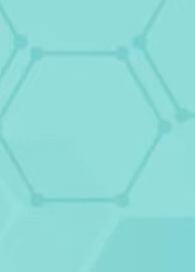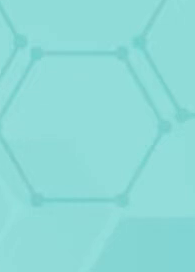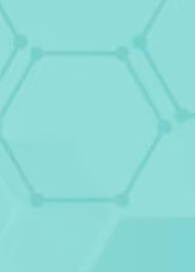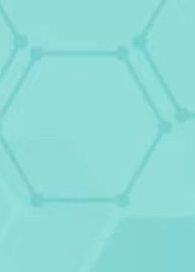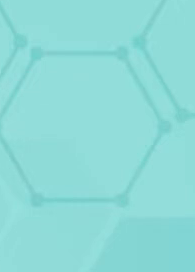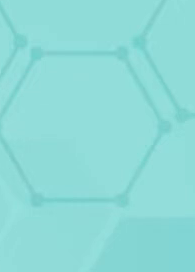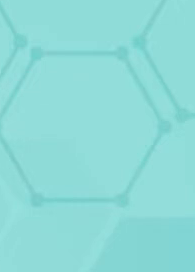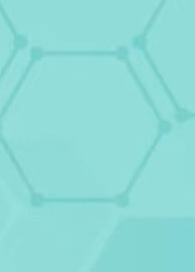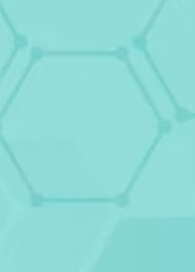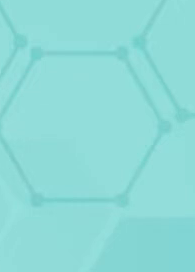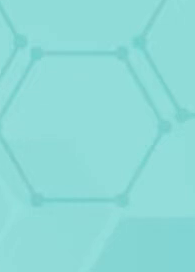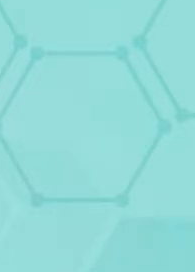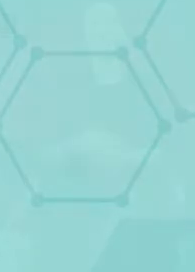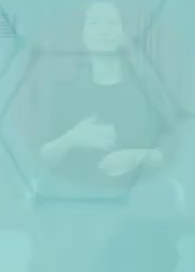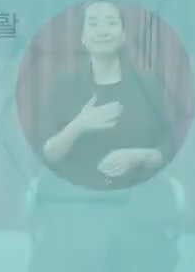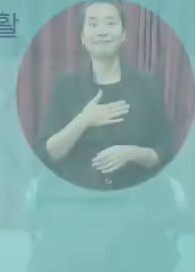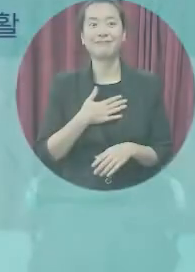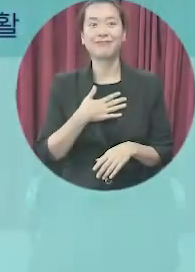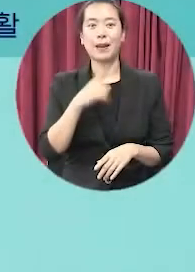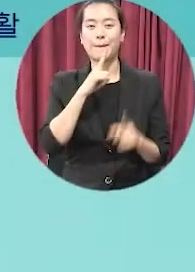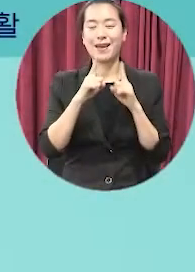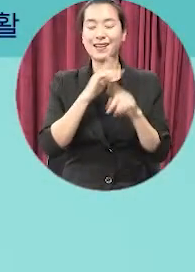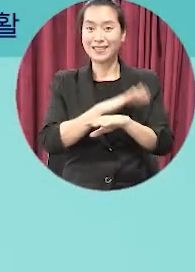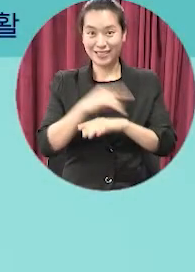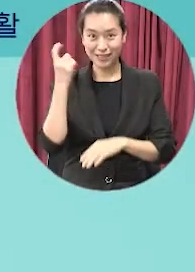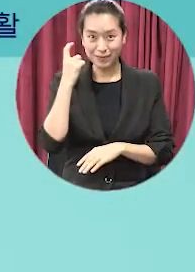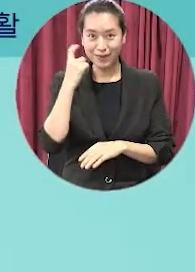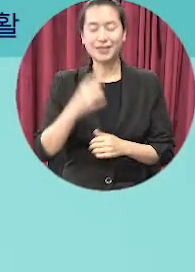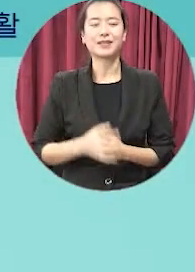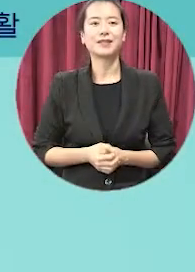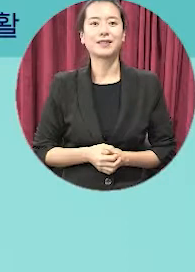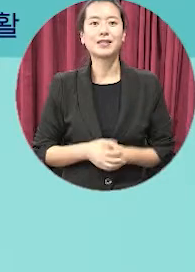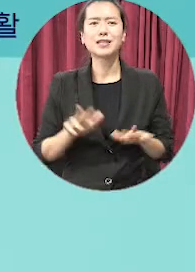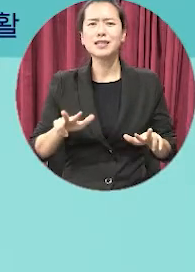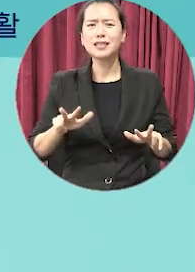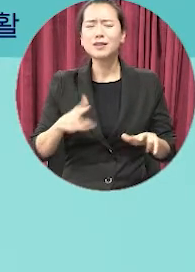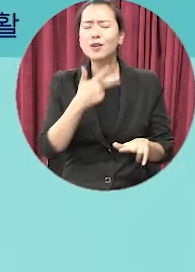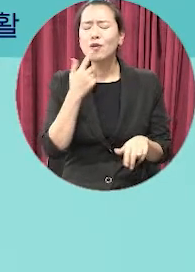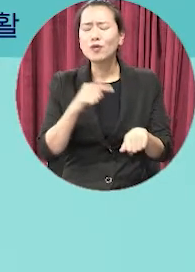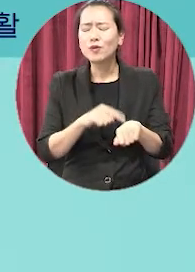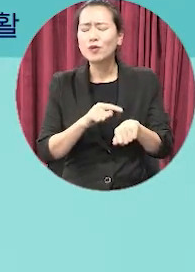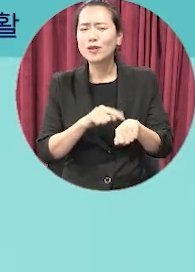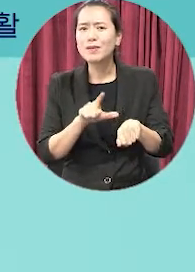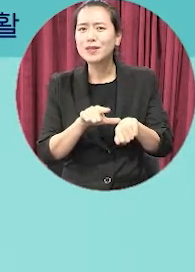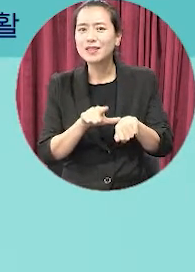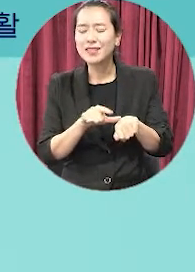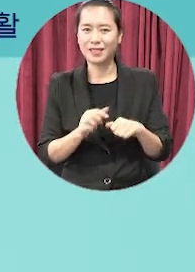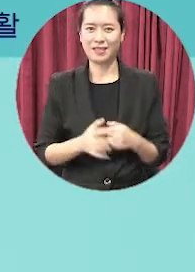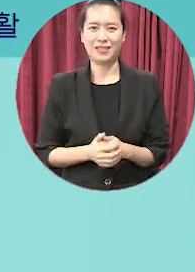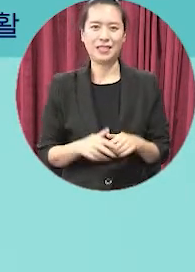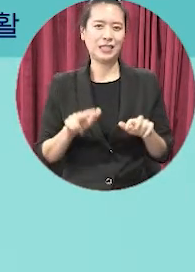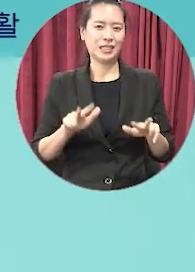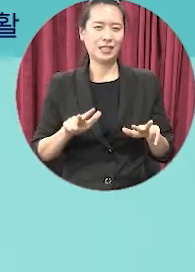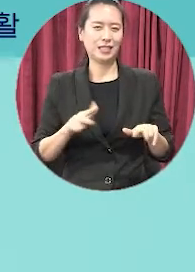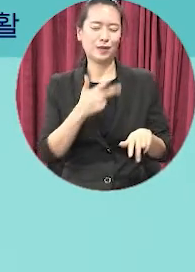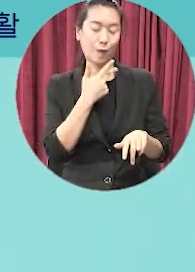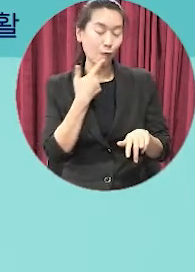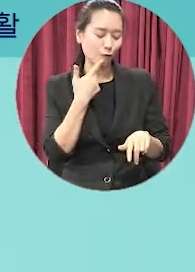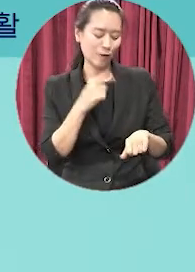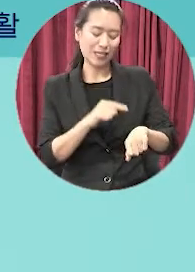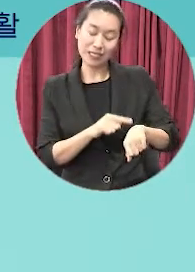네, 제 소리 잘 들리십니까? 네, 잘 들립니다. 몇 시인가요? 영국은 지금? 네, 지금